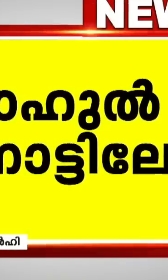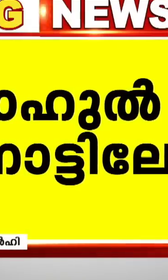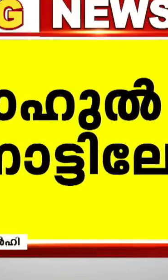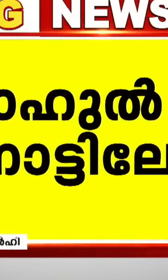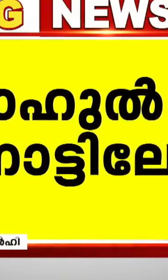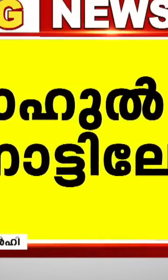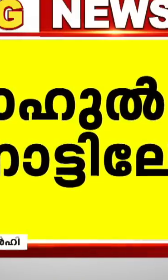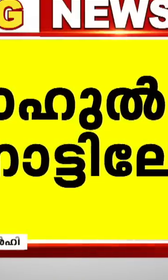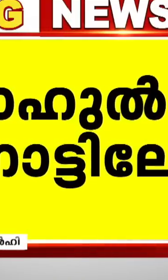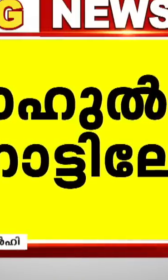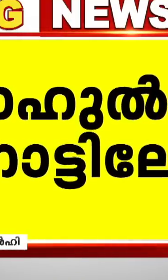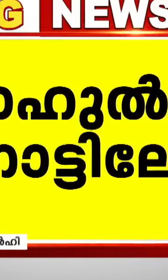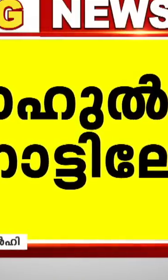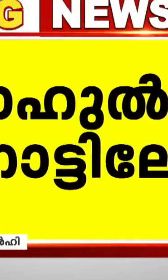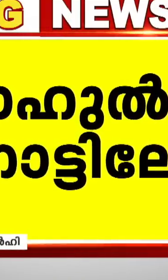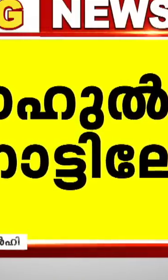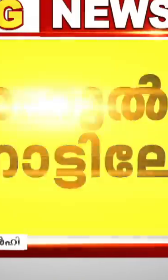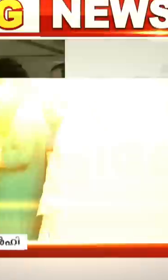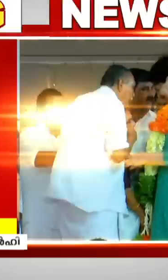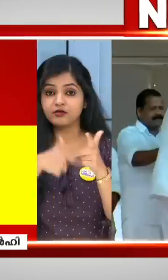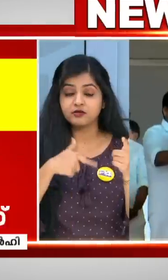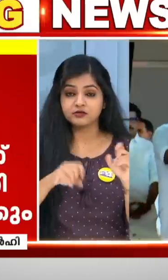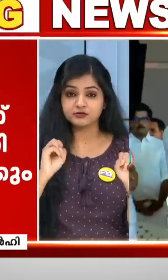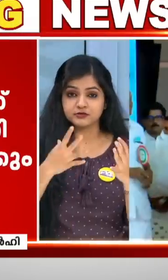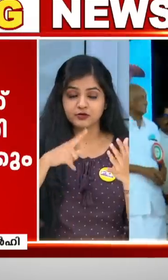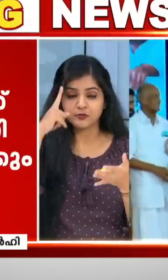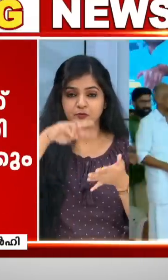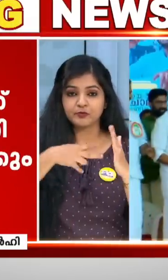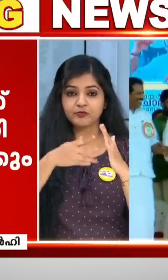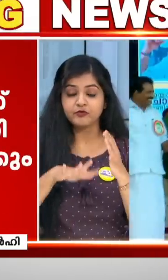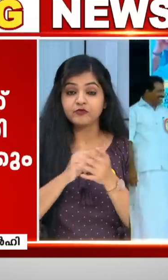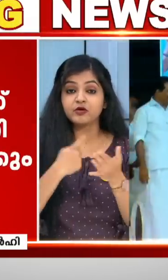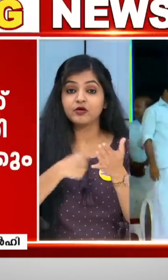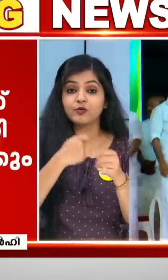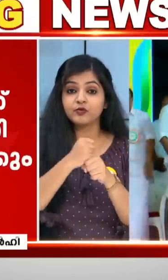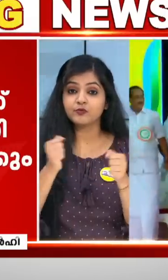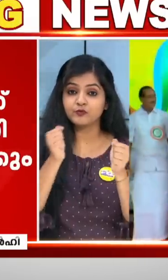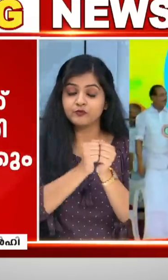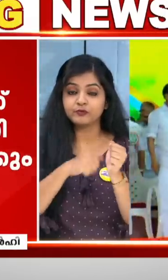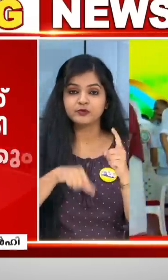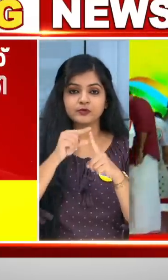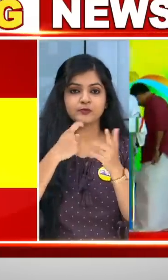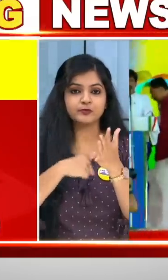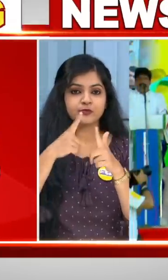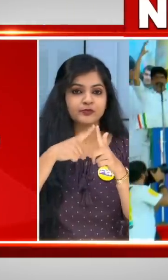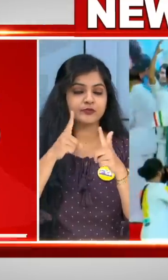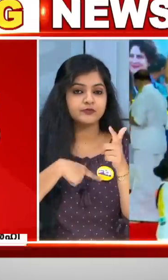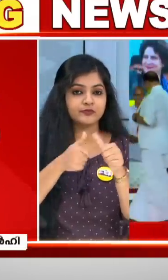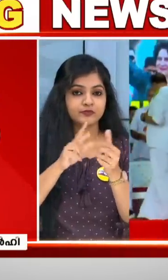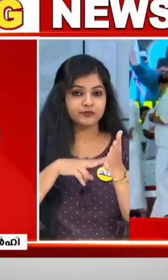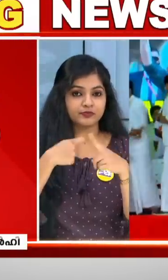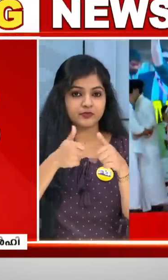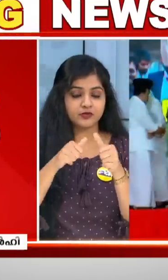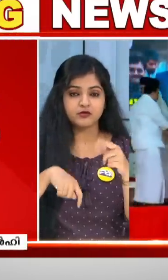ഈ വലിയ റാലി സംഘടിപ്പിക്കുന്നതിന് പിന്നിലായി ഉണ്ട്. രാഹുൽ ഗാന്ധിക്ക് ഒപ്പം പ്രിയങ്ക ഗാന്ധിയും കേരളത്തിലേക്ക് എത്തുമെന്നാണ് ഇപ്പോൾ അറിയാൻ